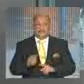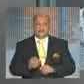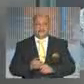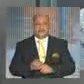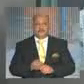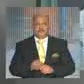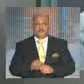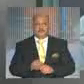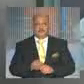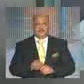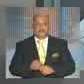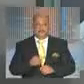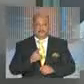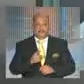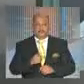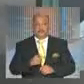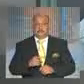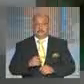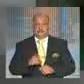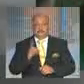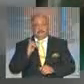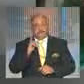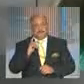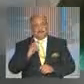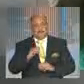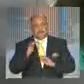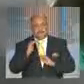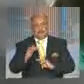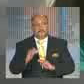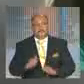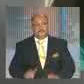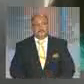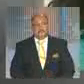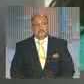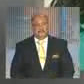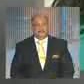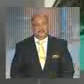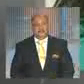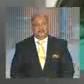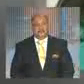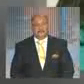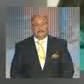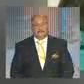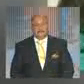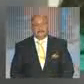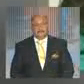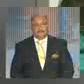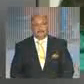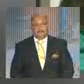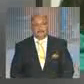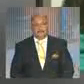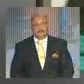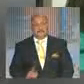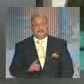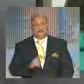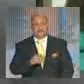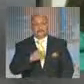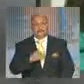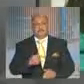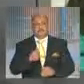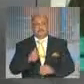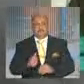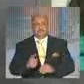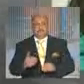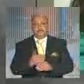الليل بالقداء، هذا تسمى باهي للصغار. باهي بالقداء يعني حاجة جديدة، والناس رجعت تنظر للثقافة، وما بقتش يعني